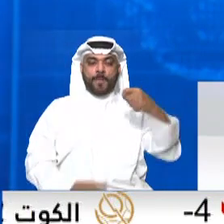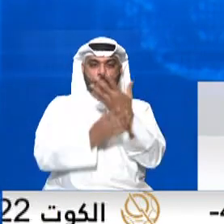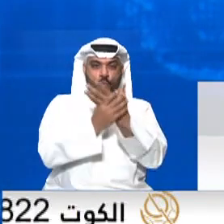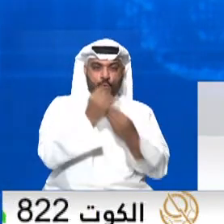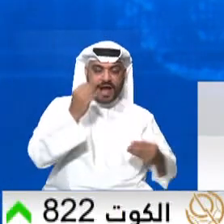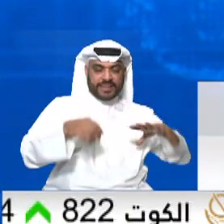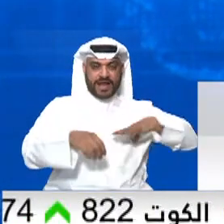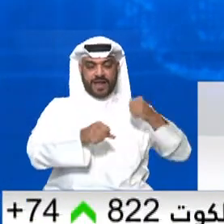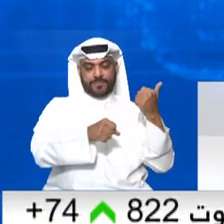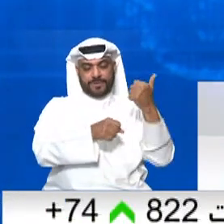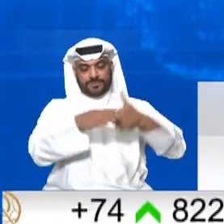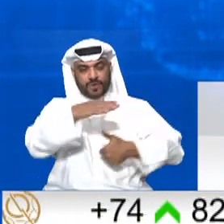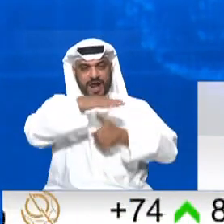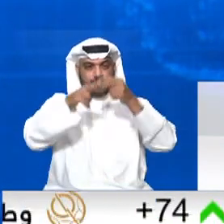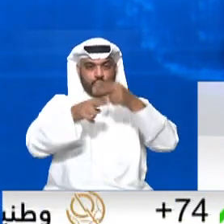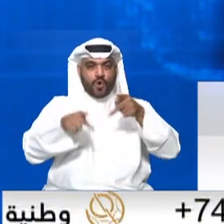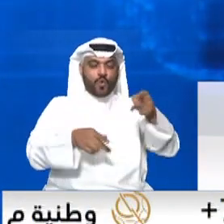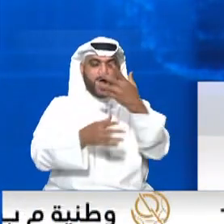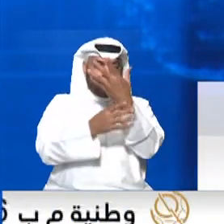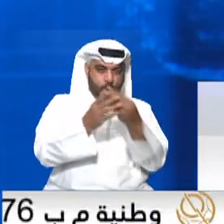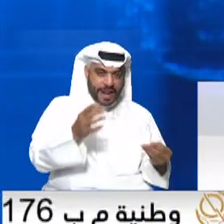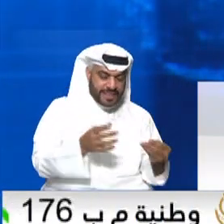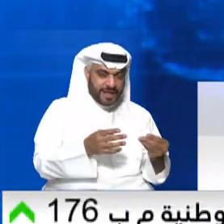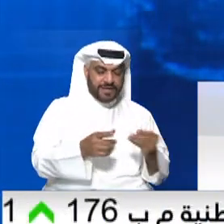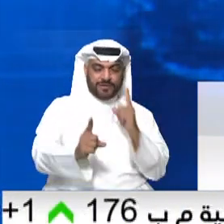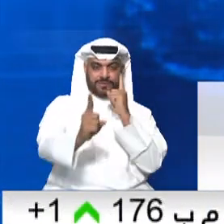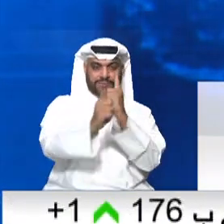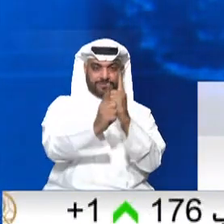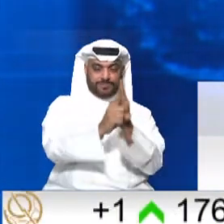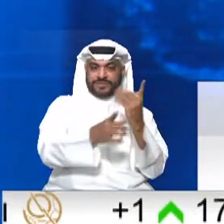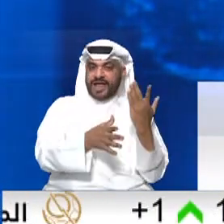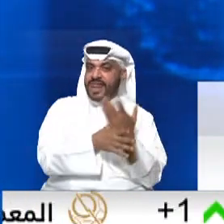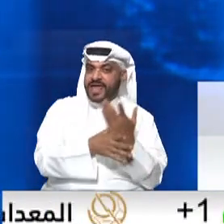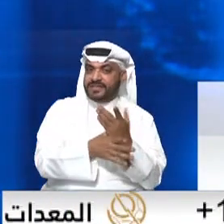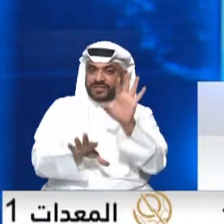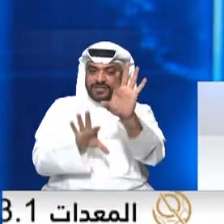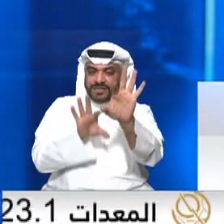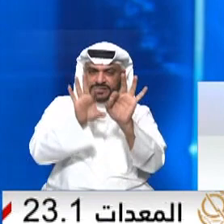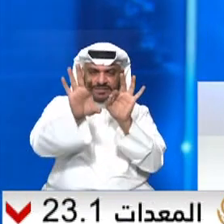الشيخ أحمد نواف الأحمد الجابر الصباح رئيس مجلس الوزراء،